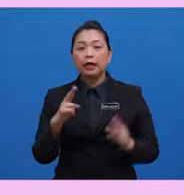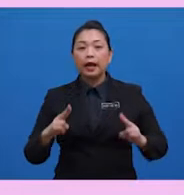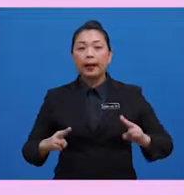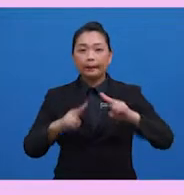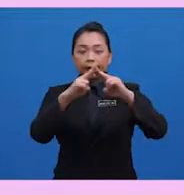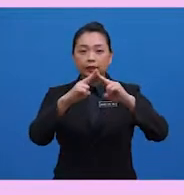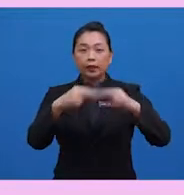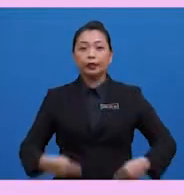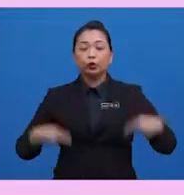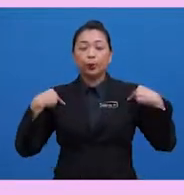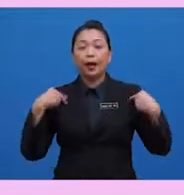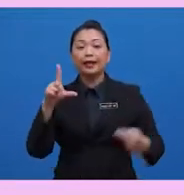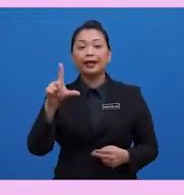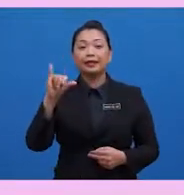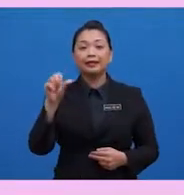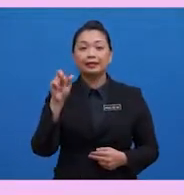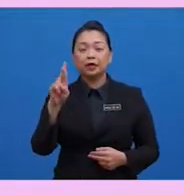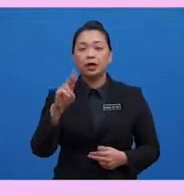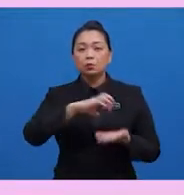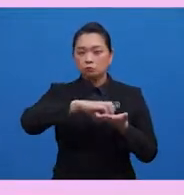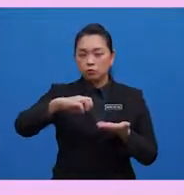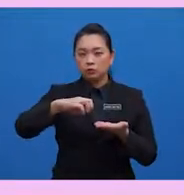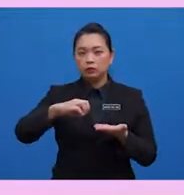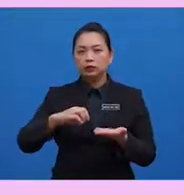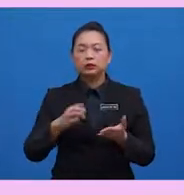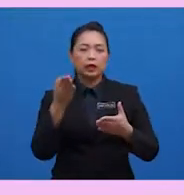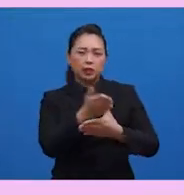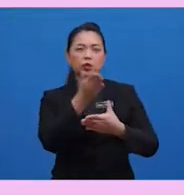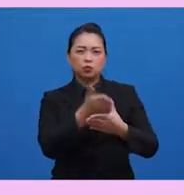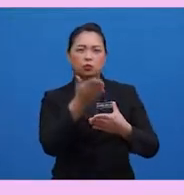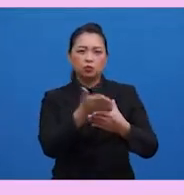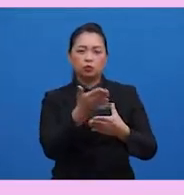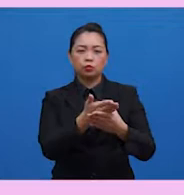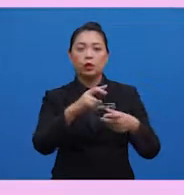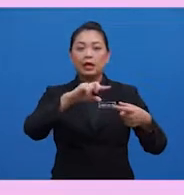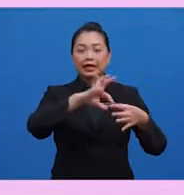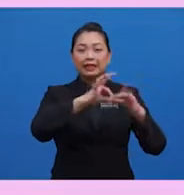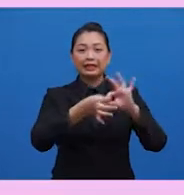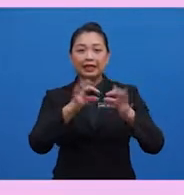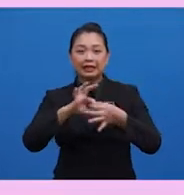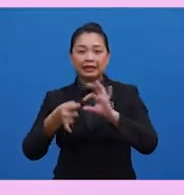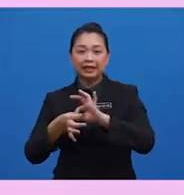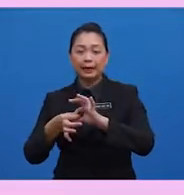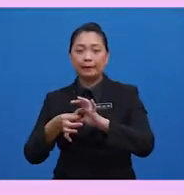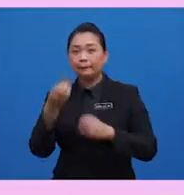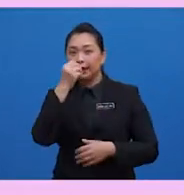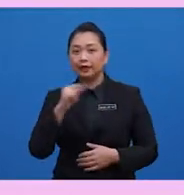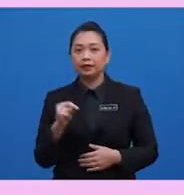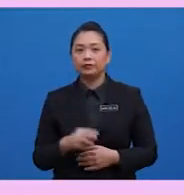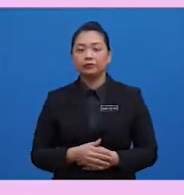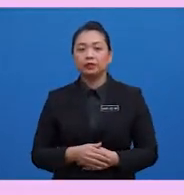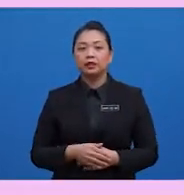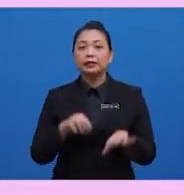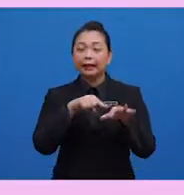liar pupus serta menjejaskan rantaian makanan. Tambahan pula, sisa pembalakan seperti